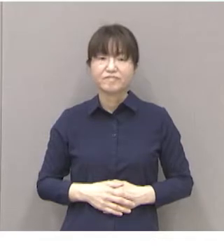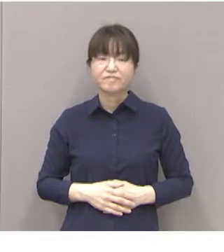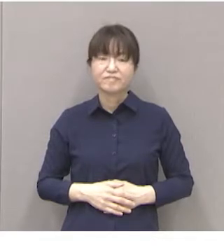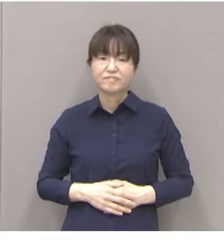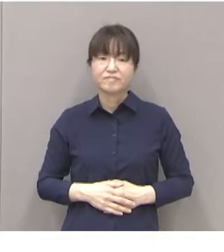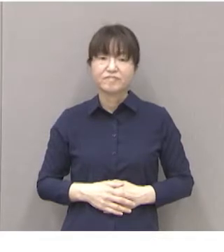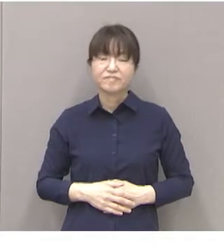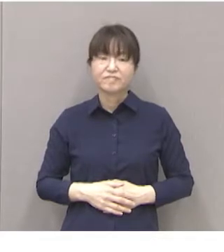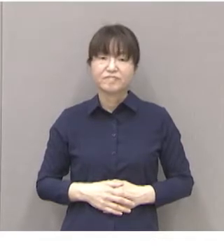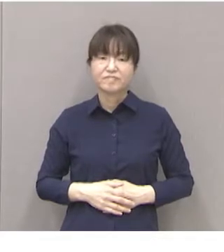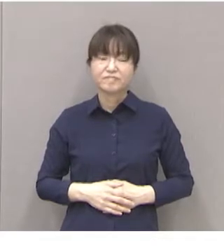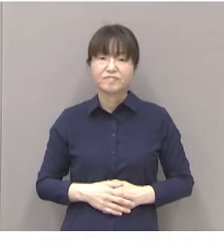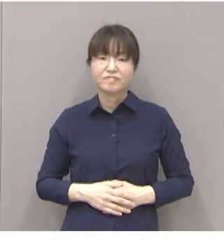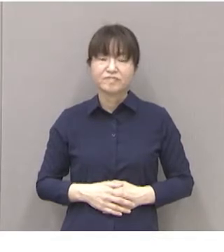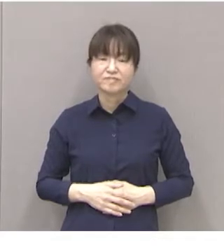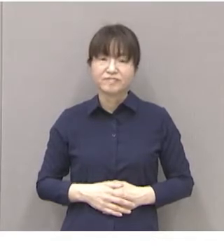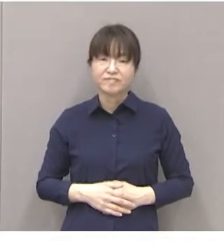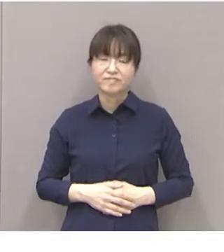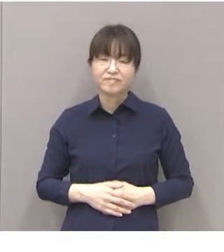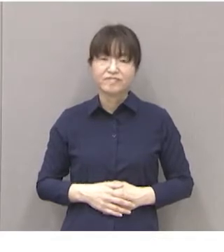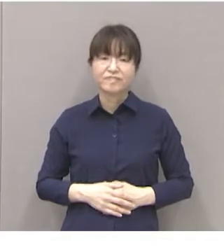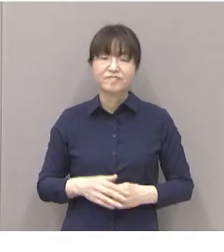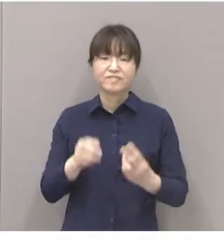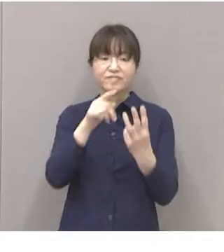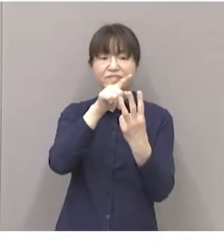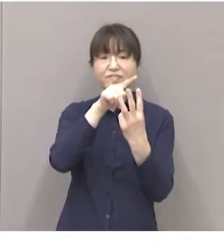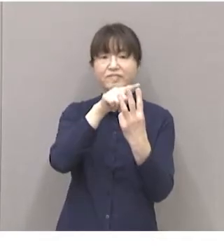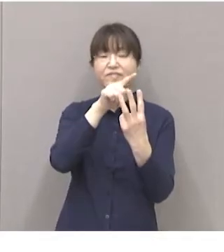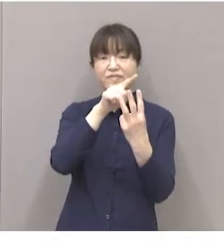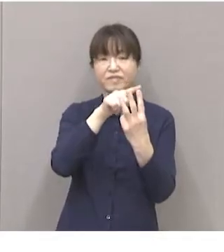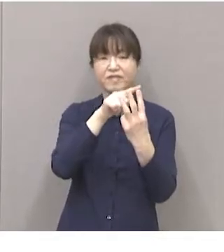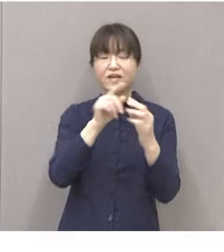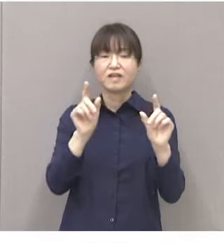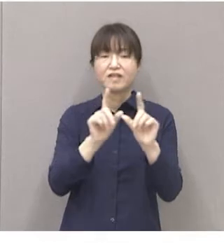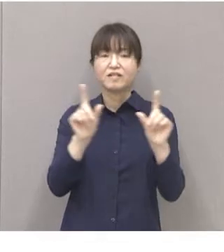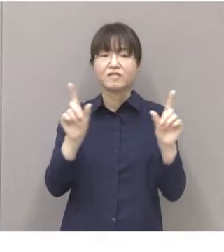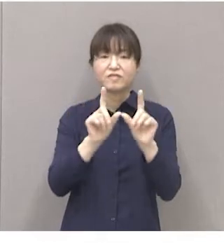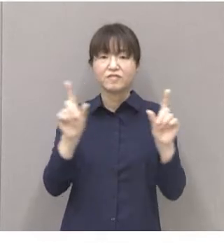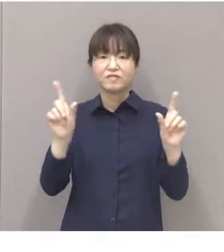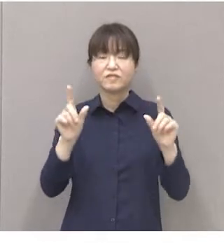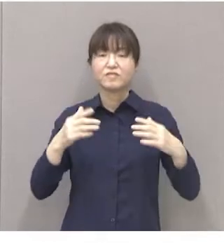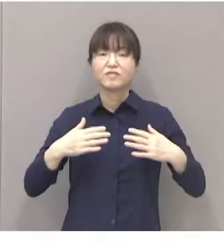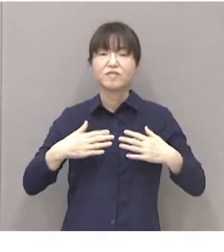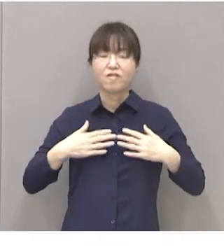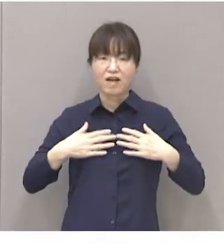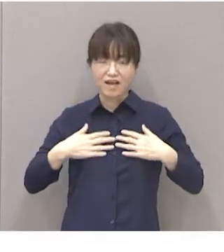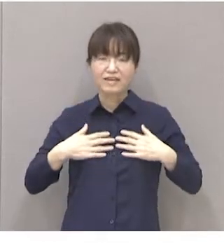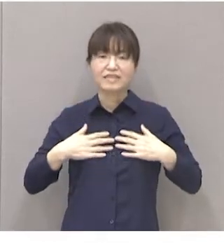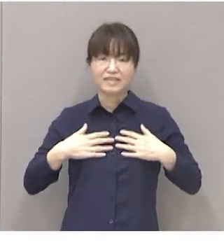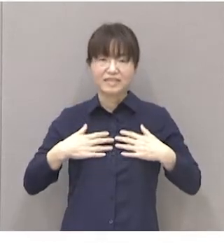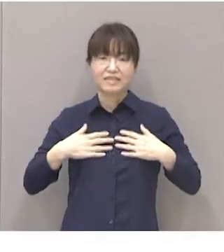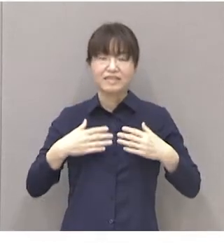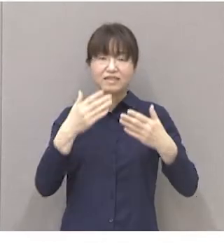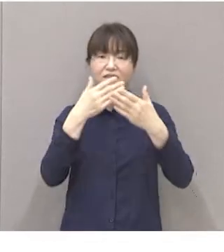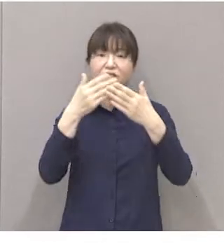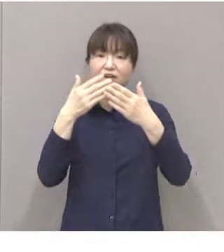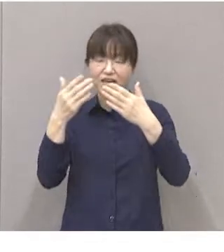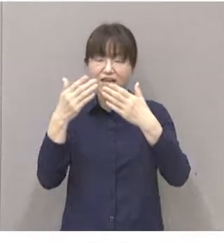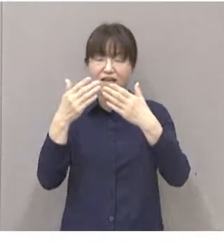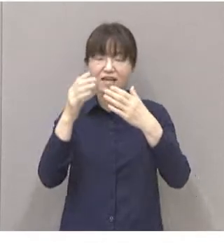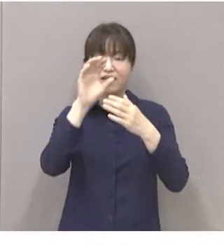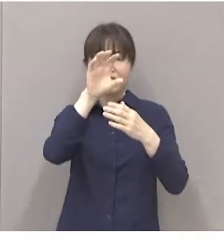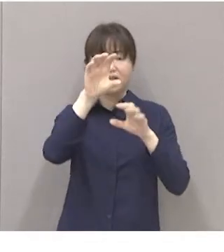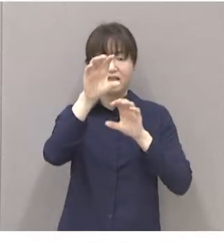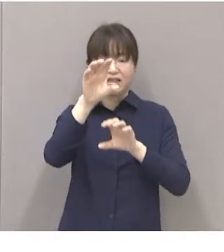あのうこの写真のですね左側まあ正常な範囲の干支ですねそれからの